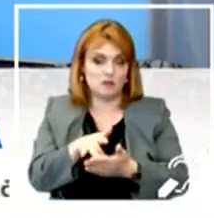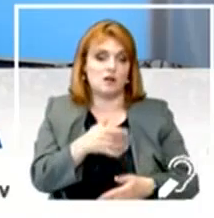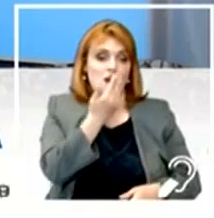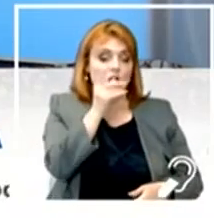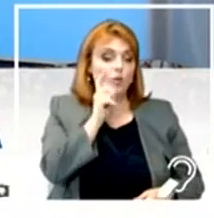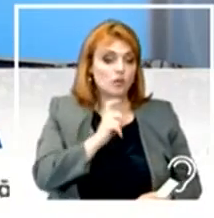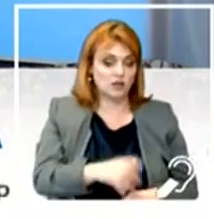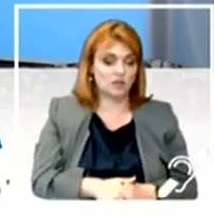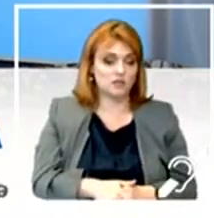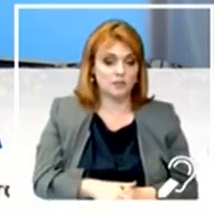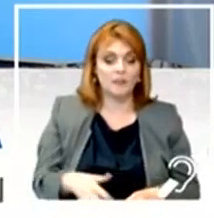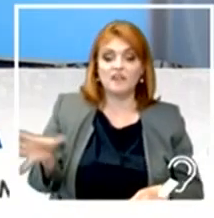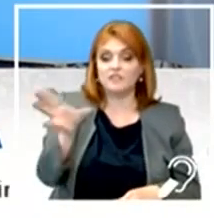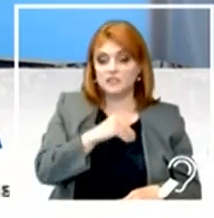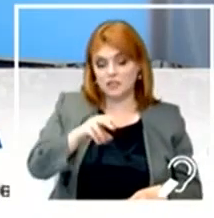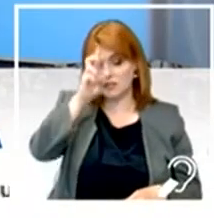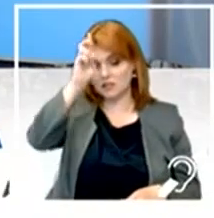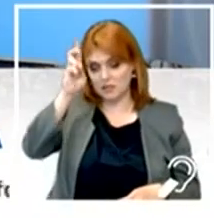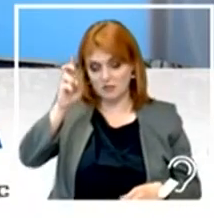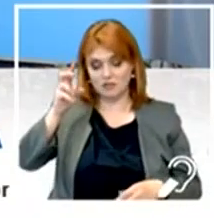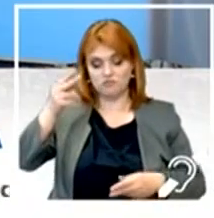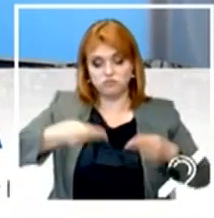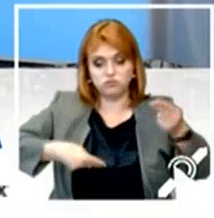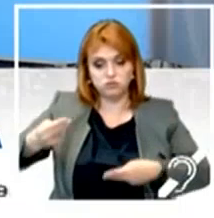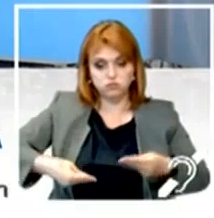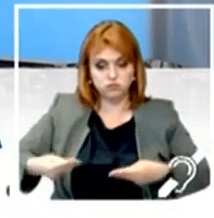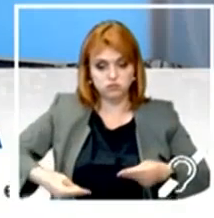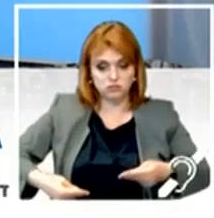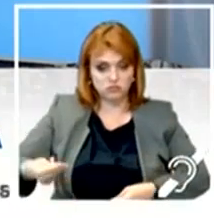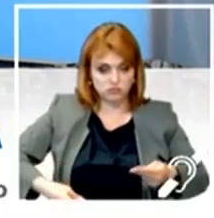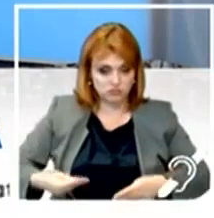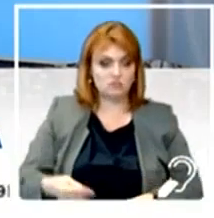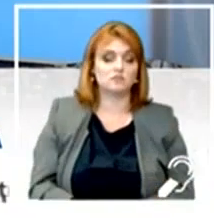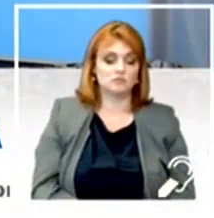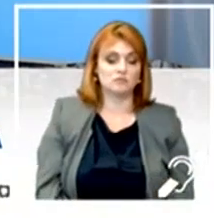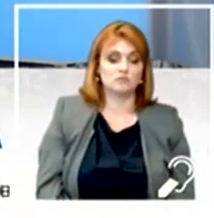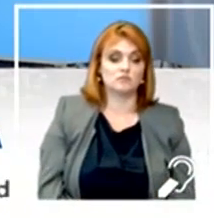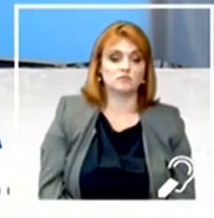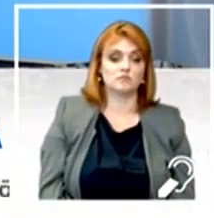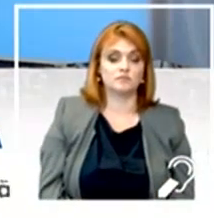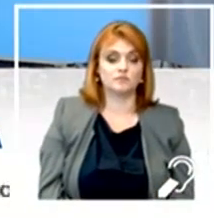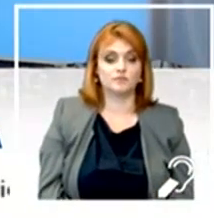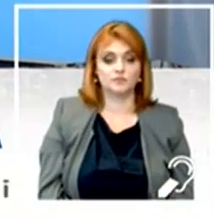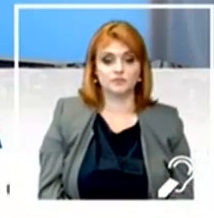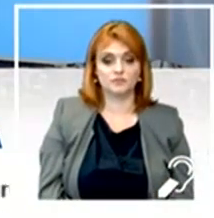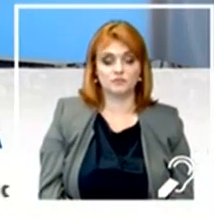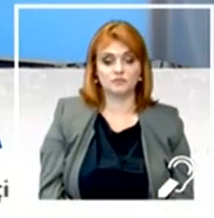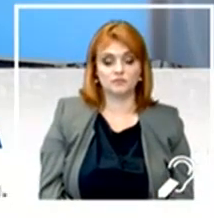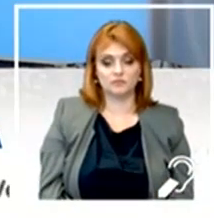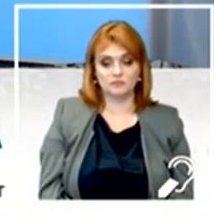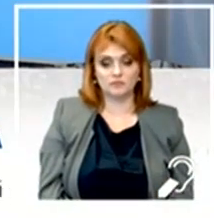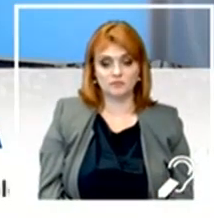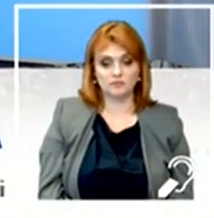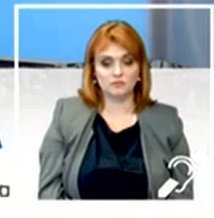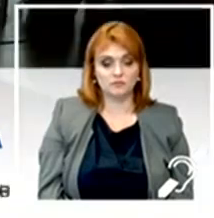favoarea înființării unei autorități cu sediu la Haga, care va aduna sesizările victimelor și dovezile privind daunele umane și